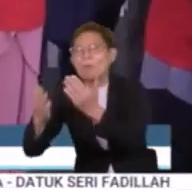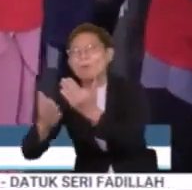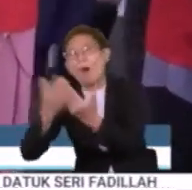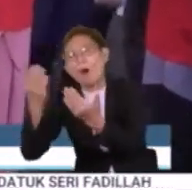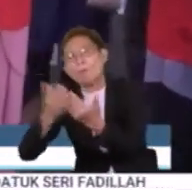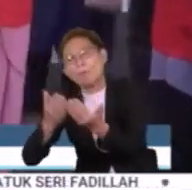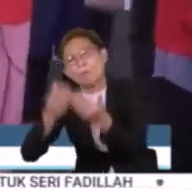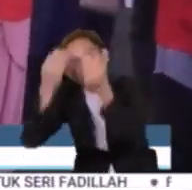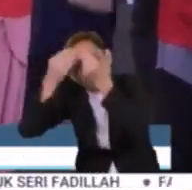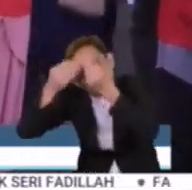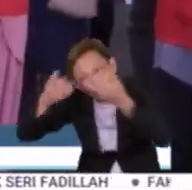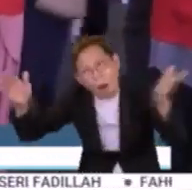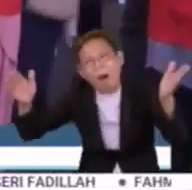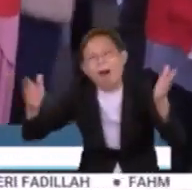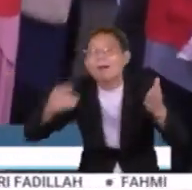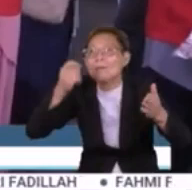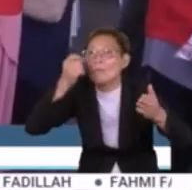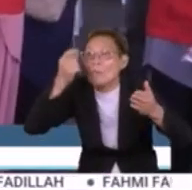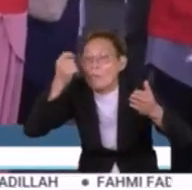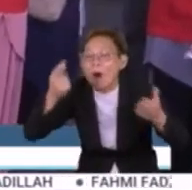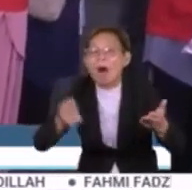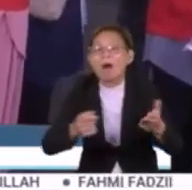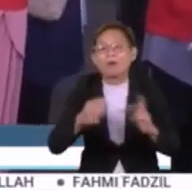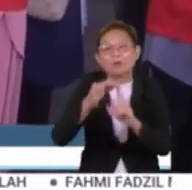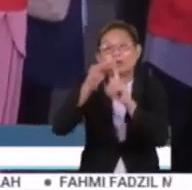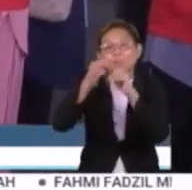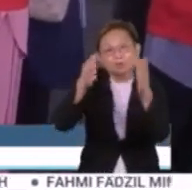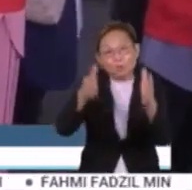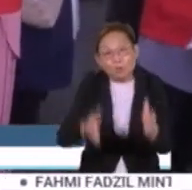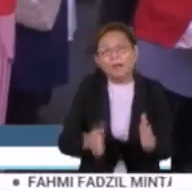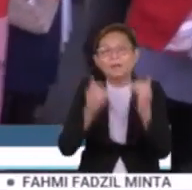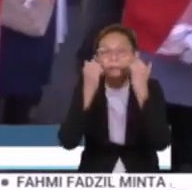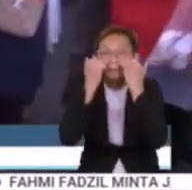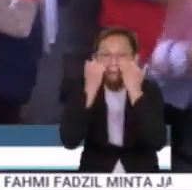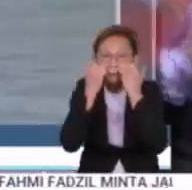untuk memberikan pendedahan kepada pengundi khususnya warga